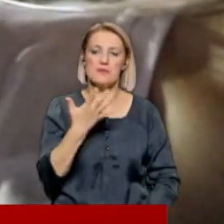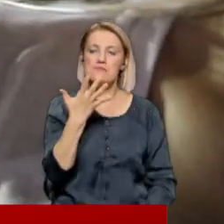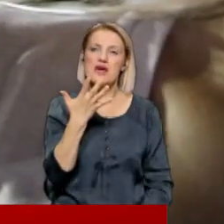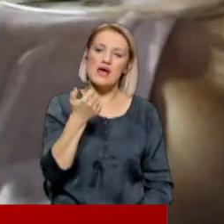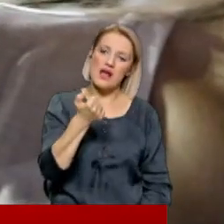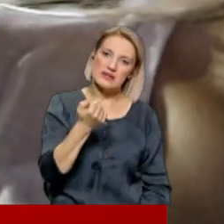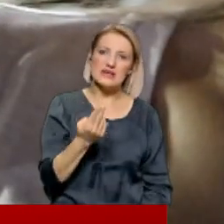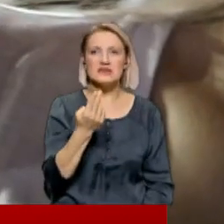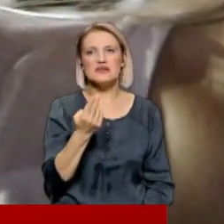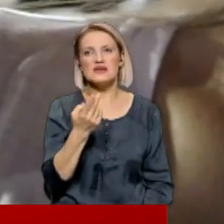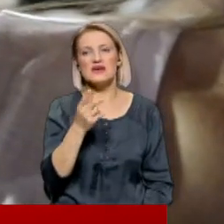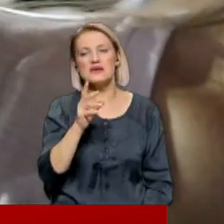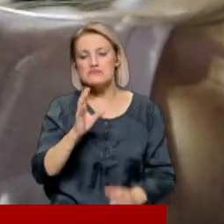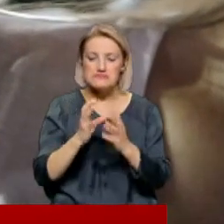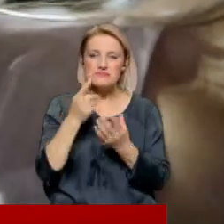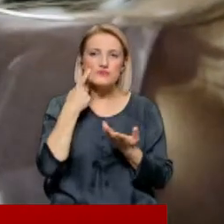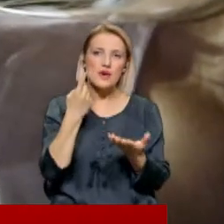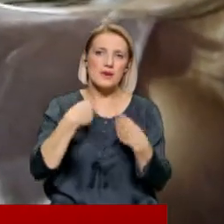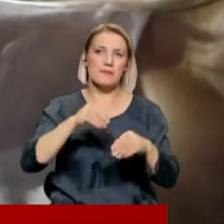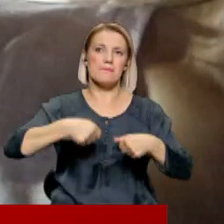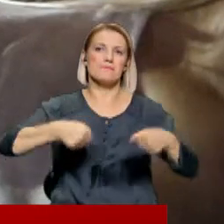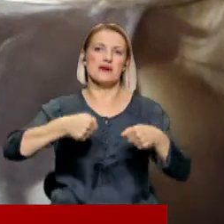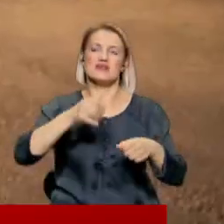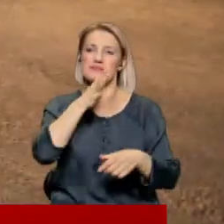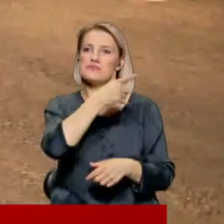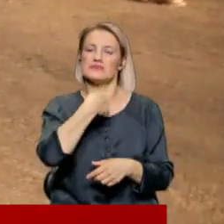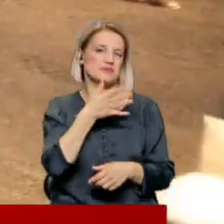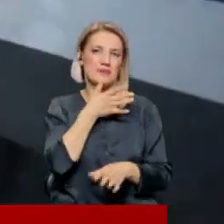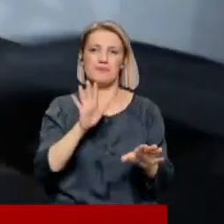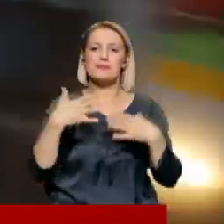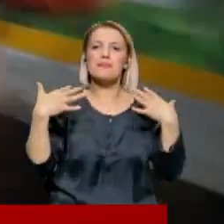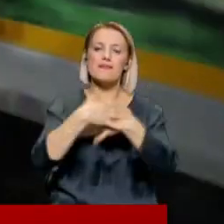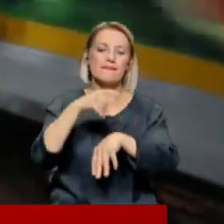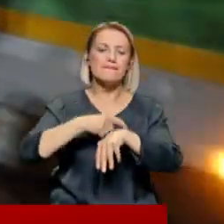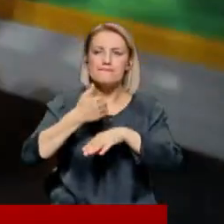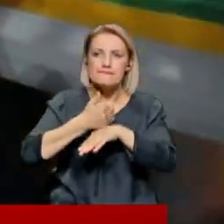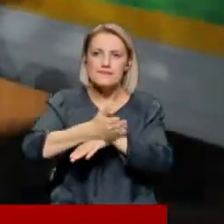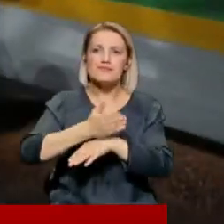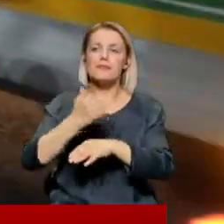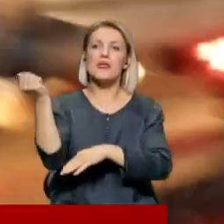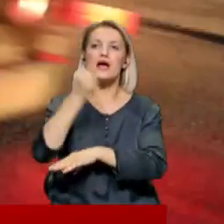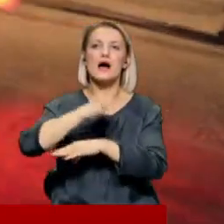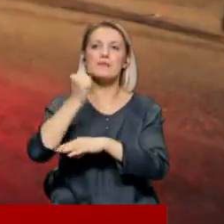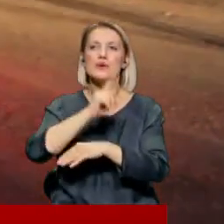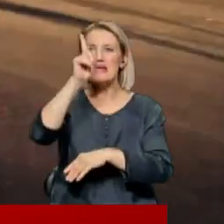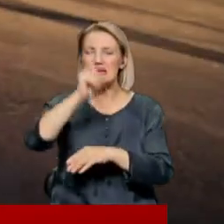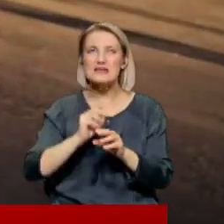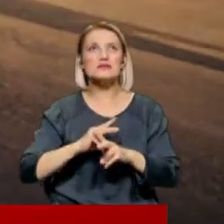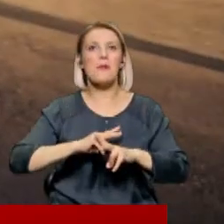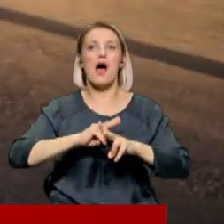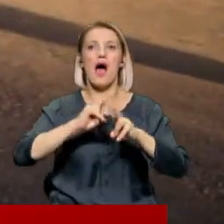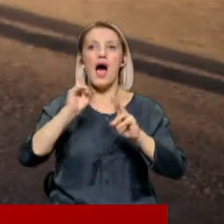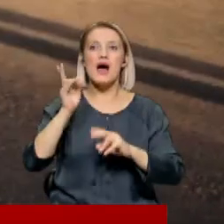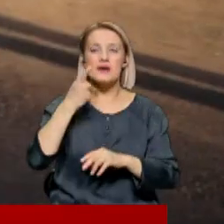5 lira, 6 lira çektiğine göre yani. Pazar bilir onu, biz bilemeyiz. Gece geç saatlerde hale giren kamyonlar günün ilk